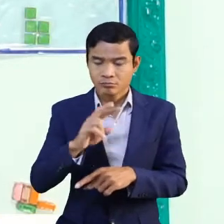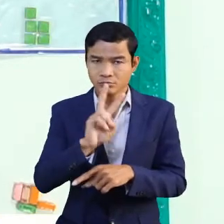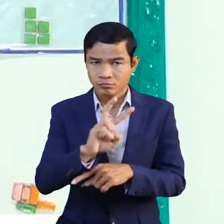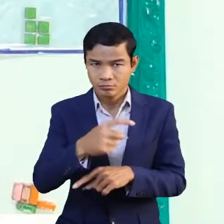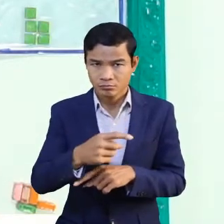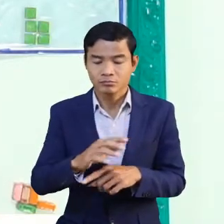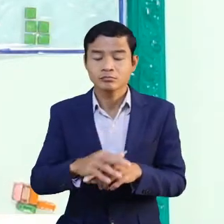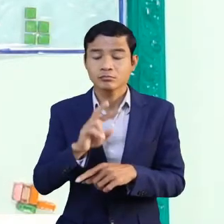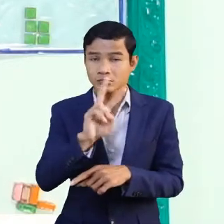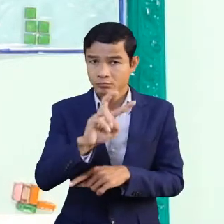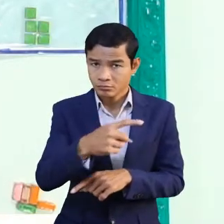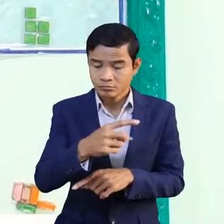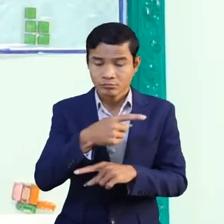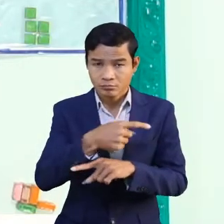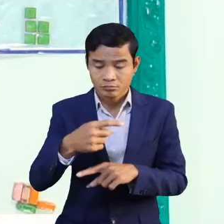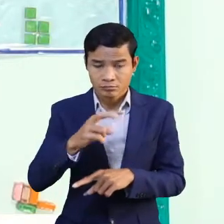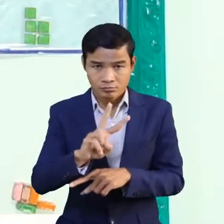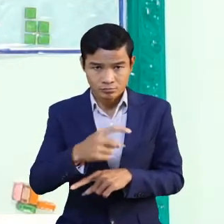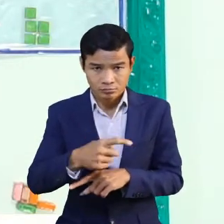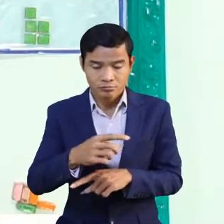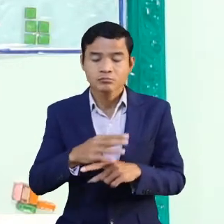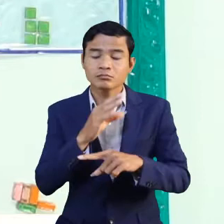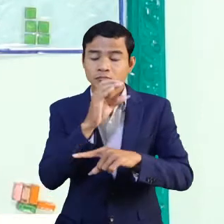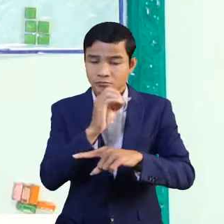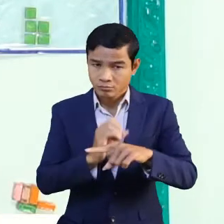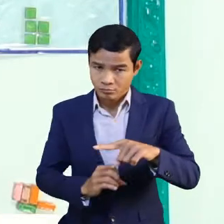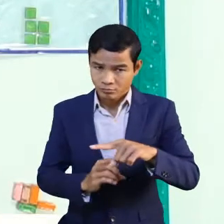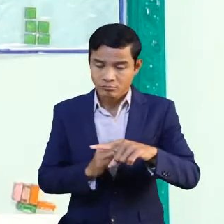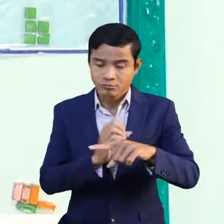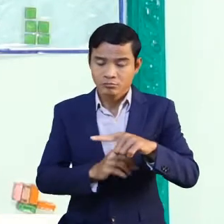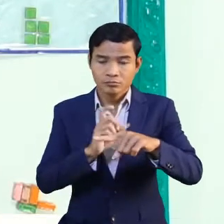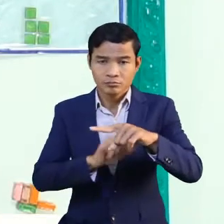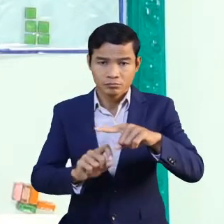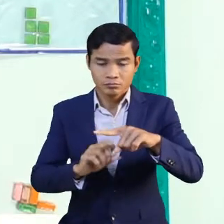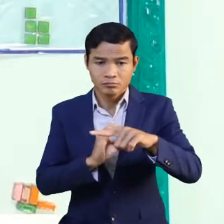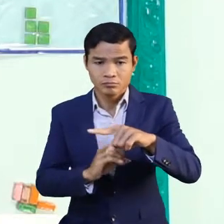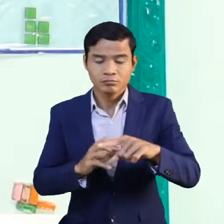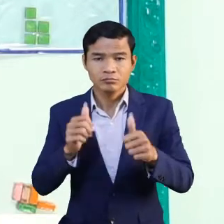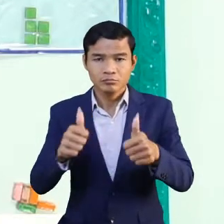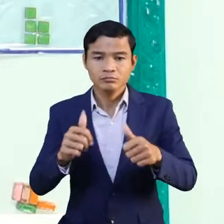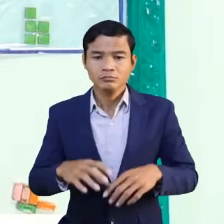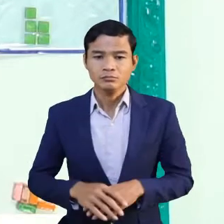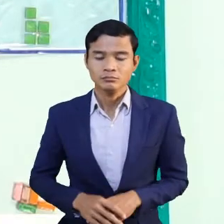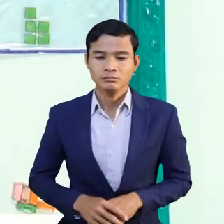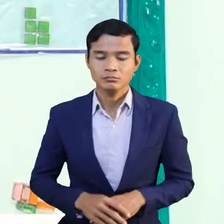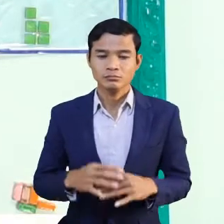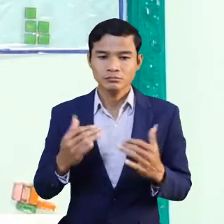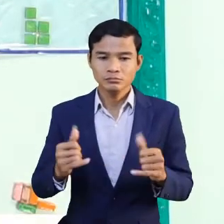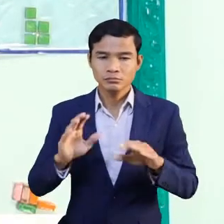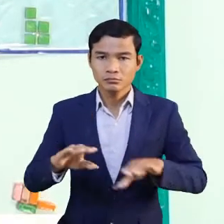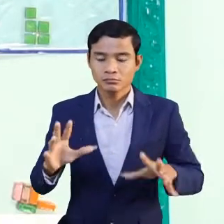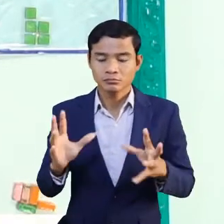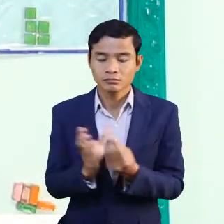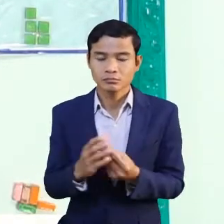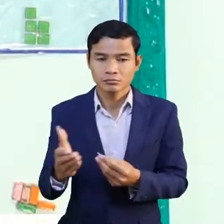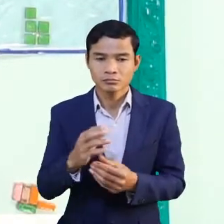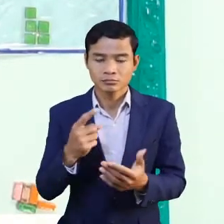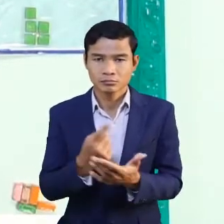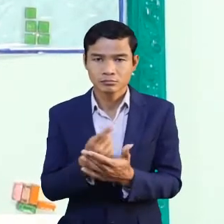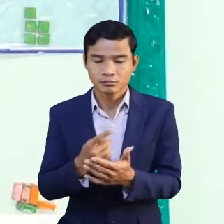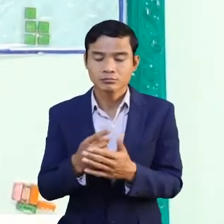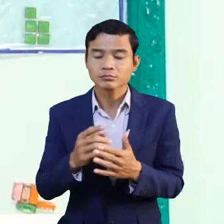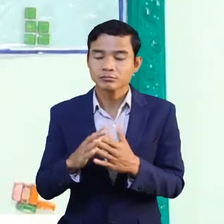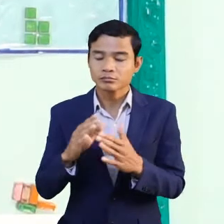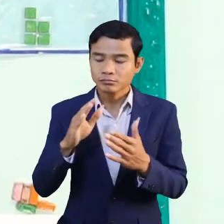ដែរអញ្ចឹង2000ដក2000ចានៅសល់0មិនមានអ្វីដាក់ទេណាកូនណាចាល្អណាស់អញ្ចឹងឥឡូវនេះកូនបានចូលរួមដកប